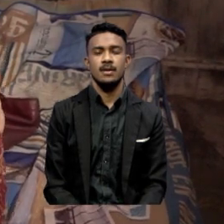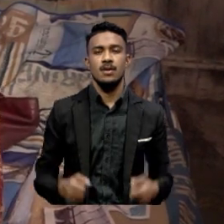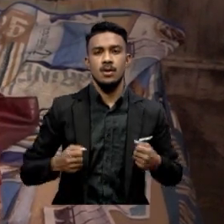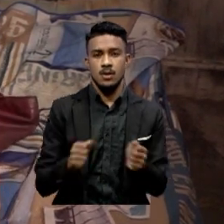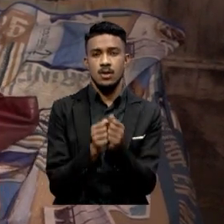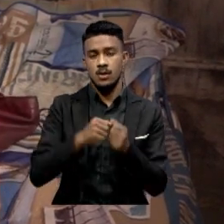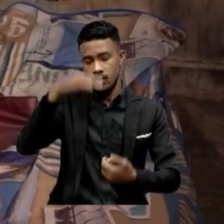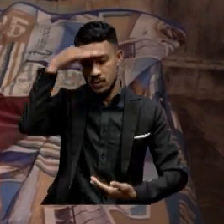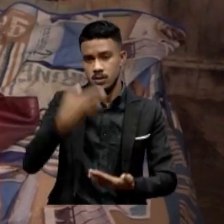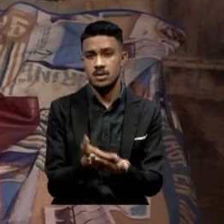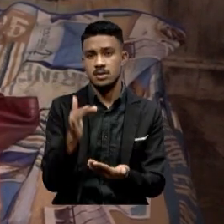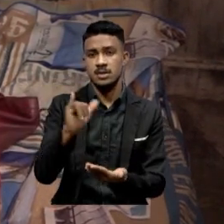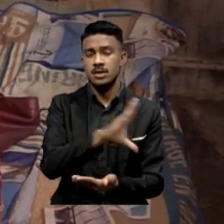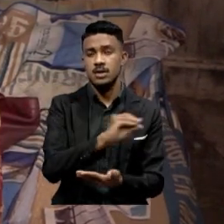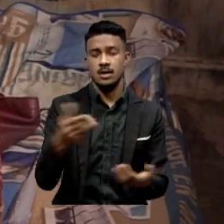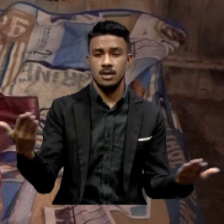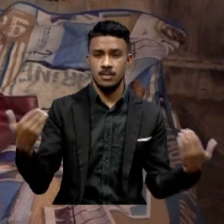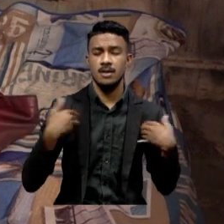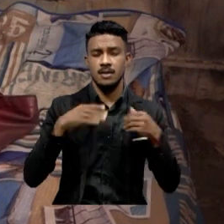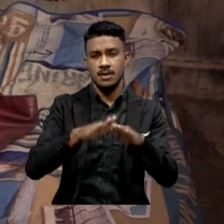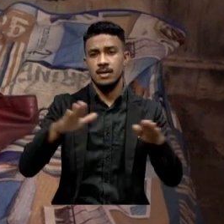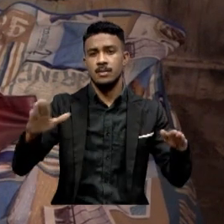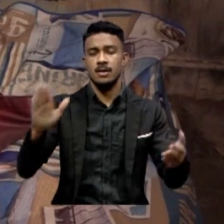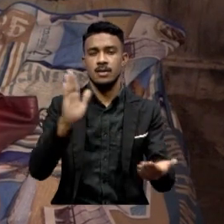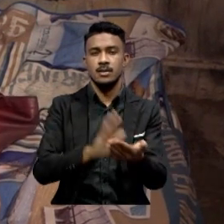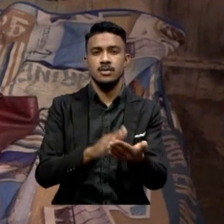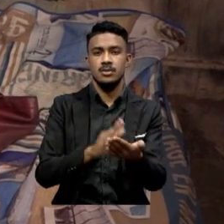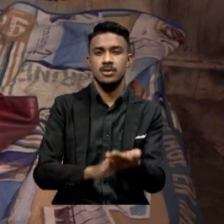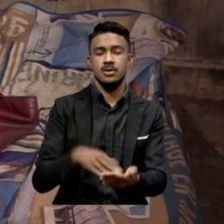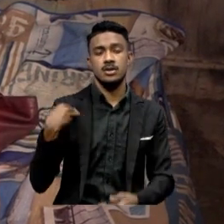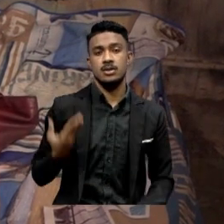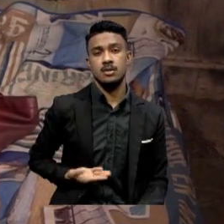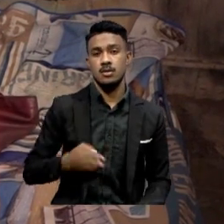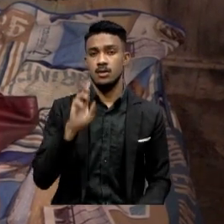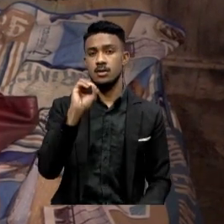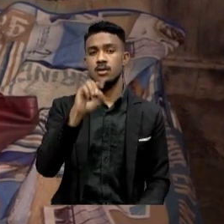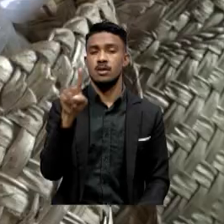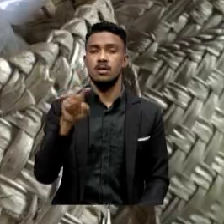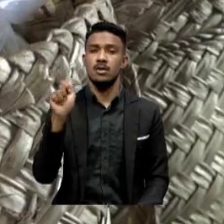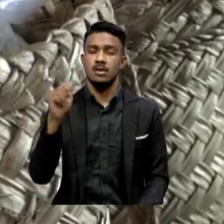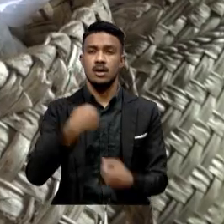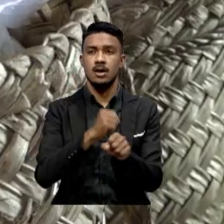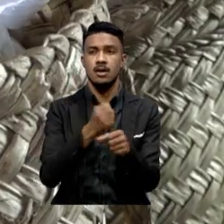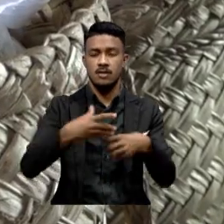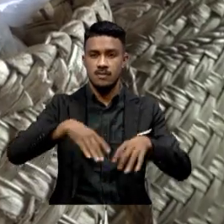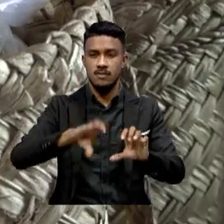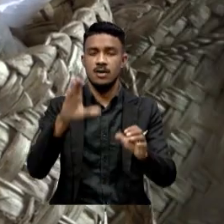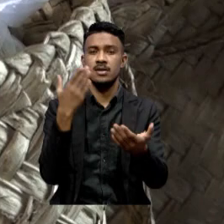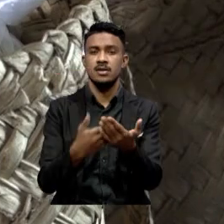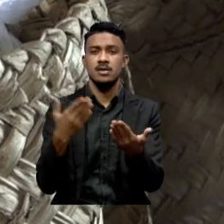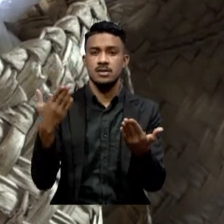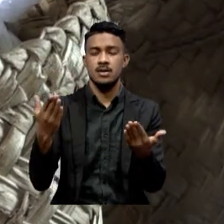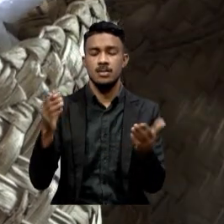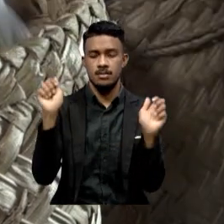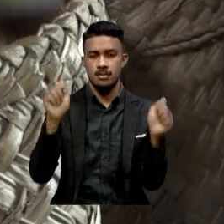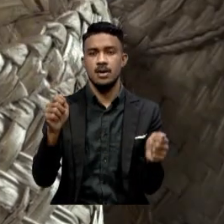Sira no wan sarani sira ni besi kik no iskola hela, Senyora Rosa leha opsaun seluk alin di halo negosio kik ho di responde